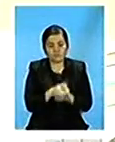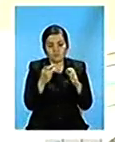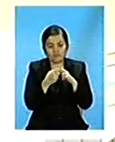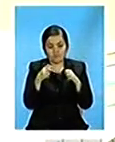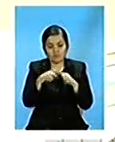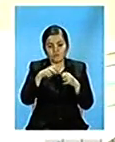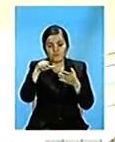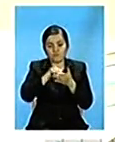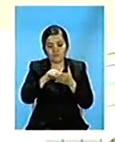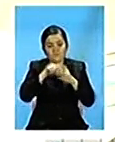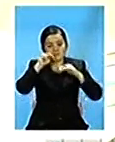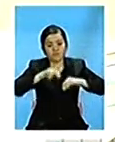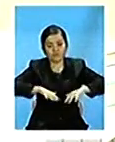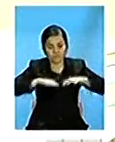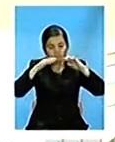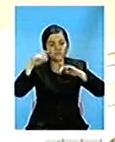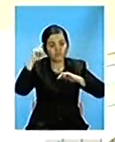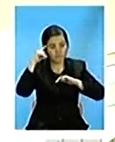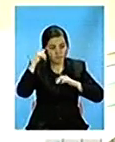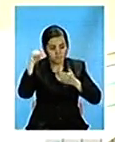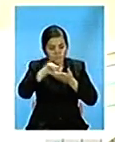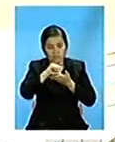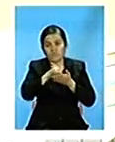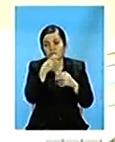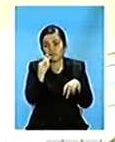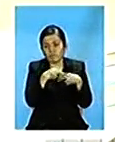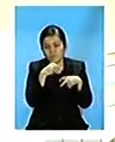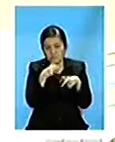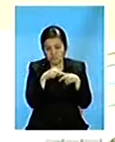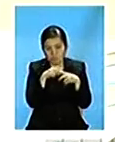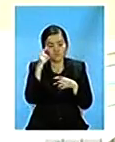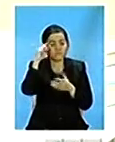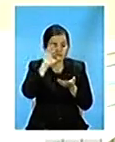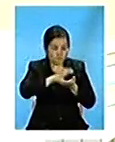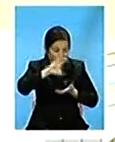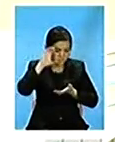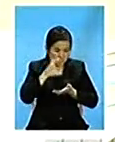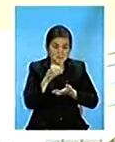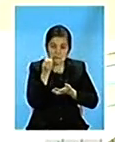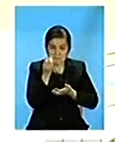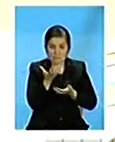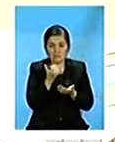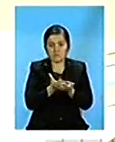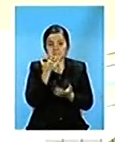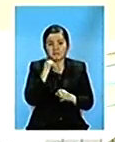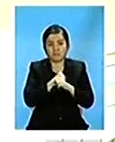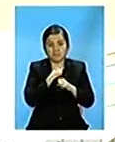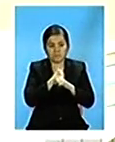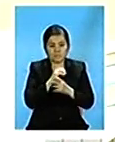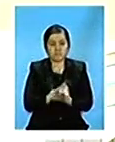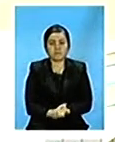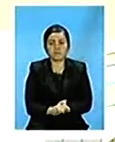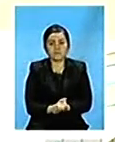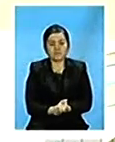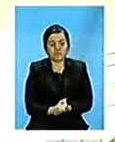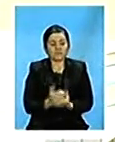ดว่าคงจะแก้ได้ลำบากคงต้องใช้งบประมาณเยอะท่านประธานครับผมยังได้ตั้ง